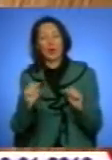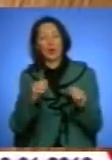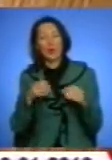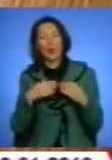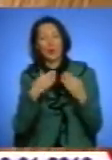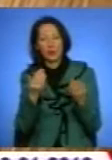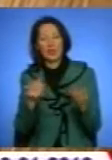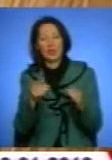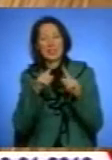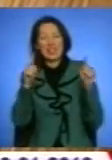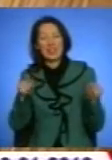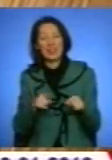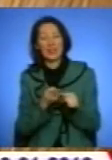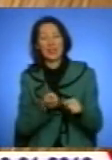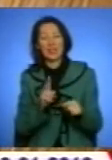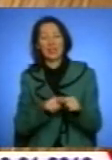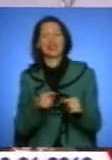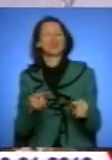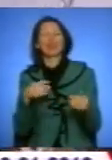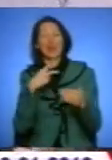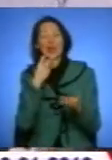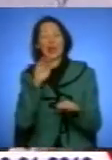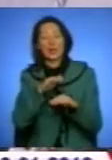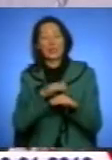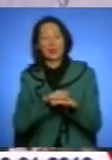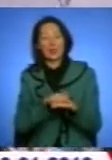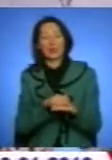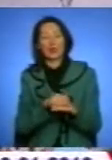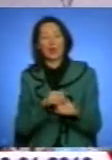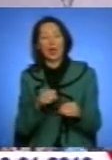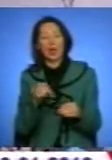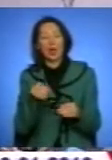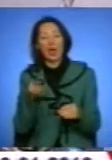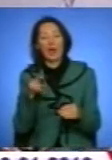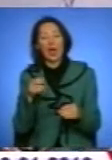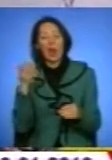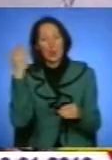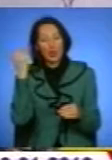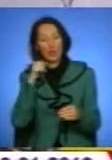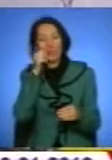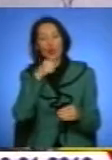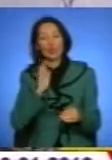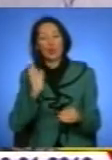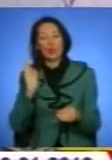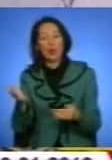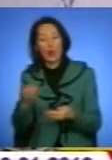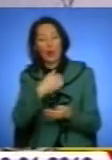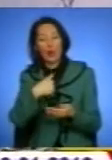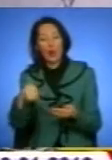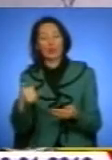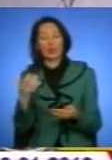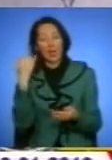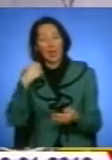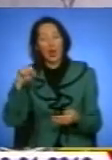України в категорії «Кулінарія. Розміри». У минулому році був рекордний каравай, а сьогодні дійсно у ці